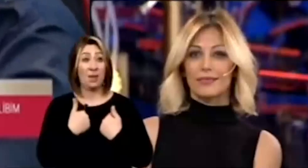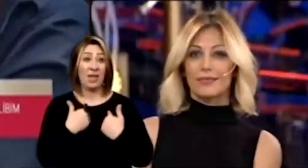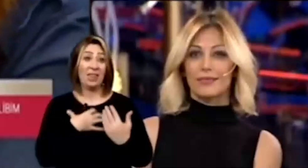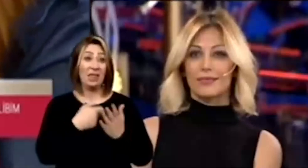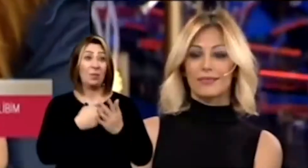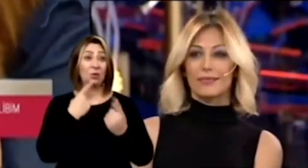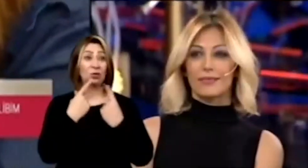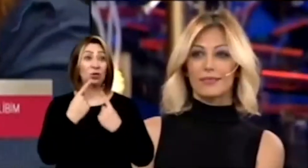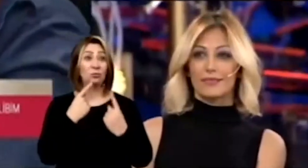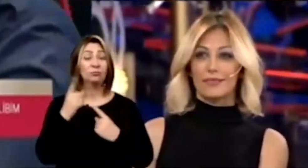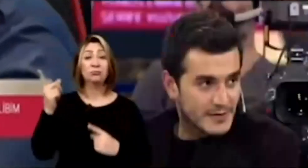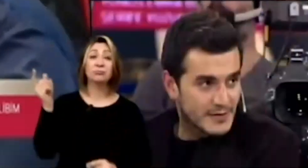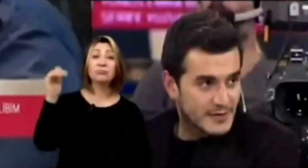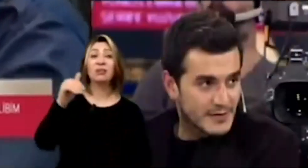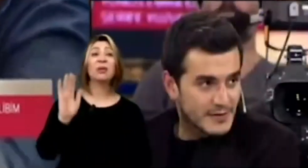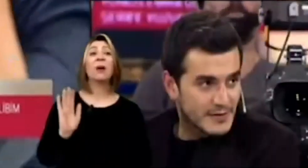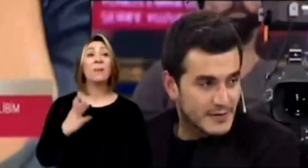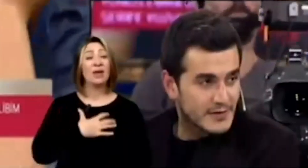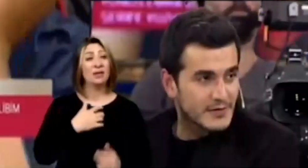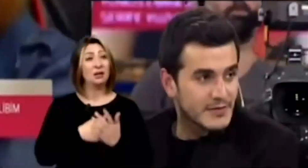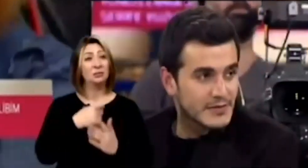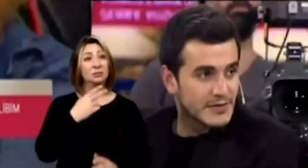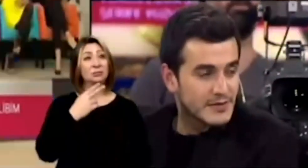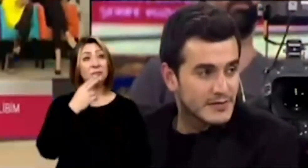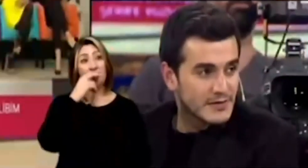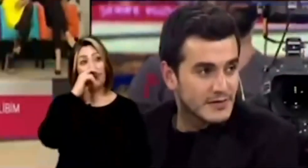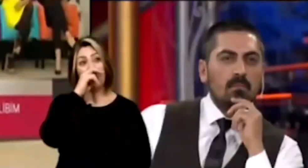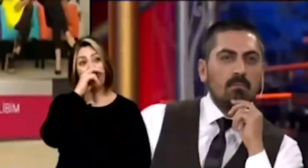ben. Ben kendi adıma konuşuyorum ben. Ben kendi adıma konuşuyorum. Esra